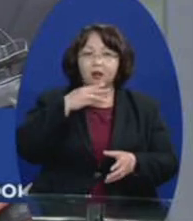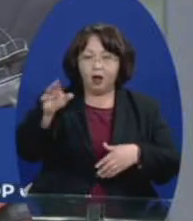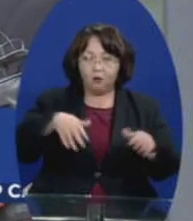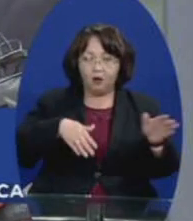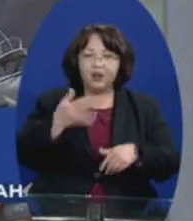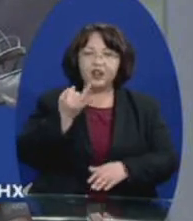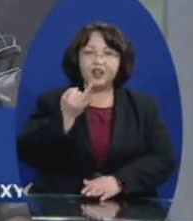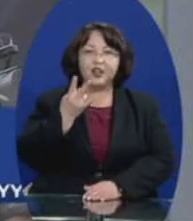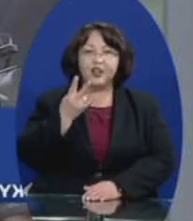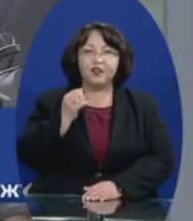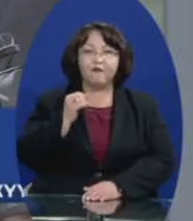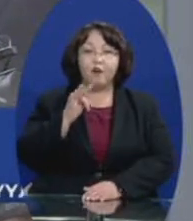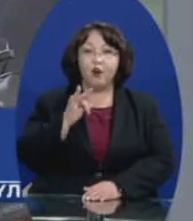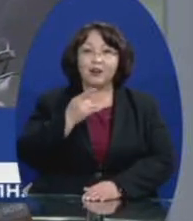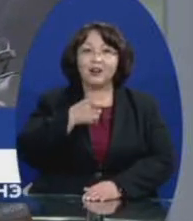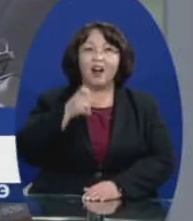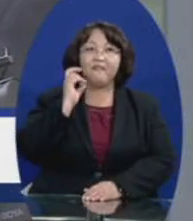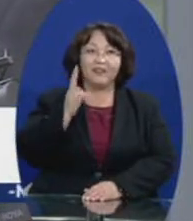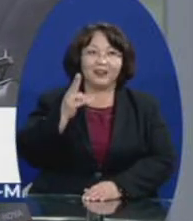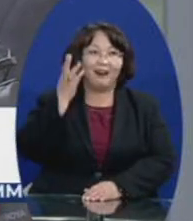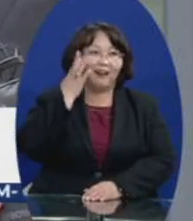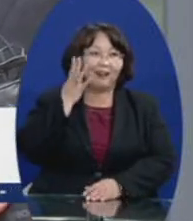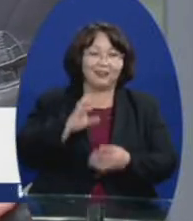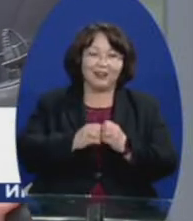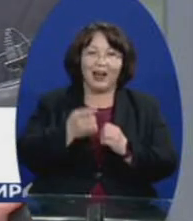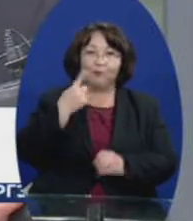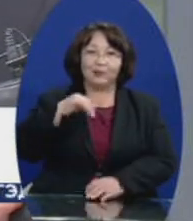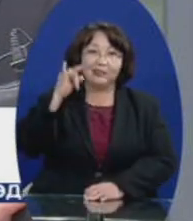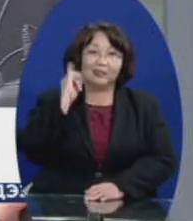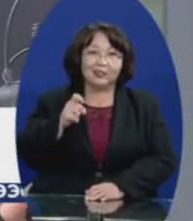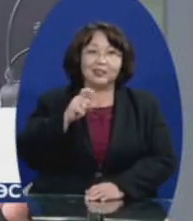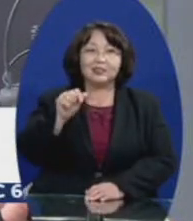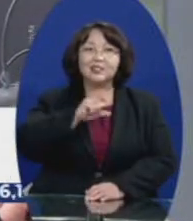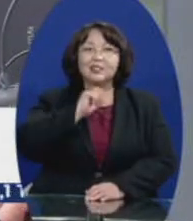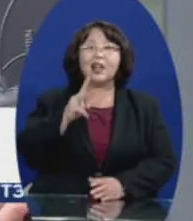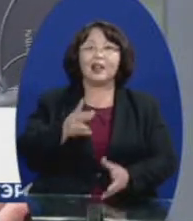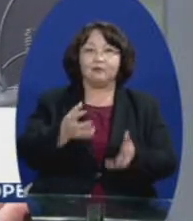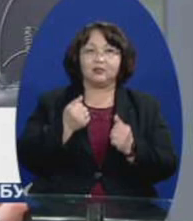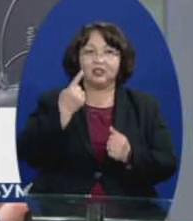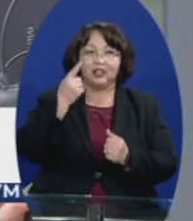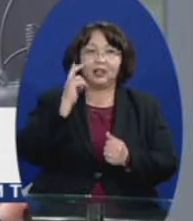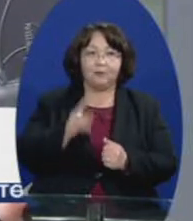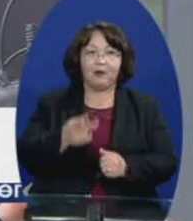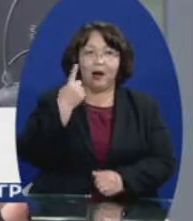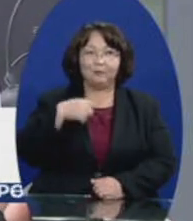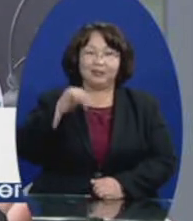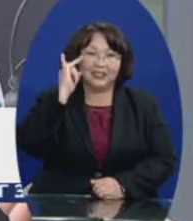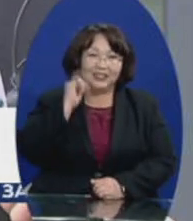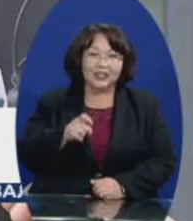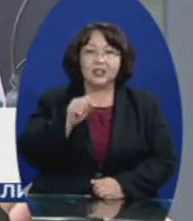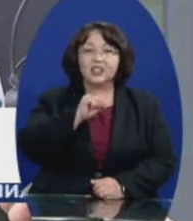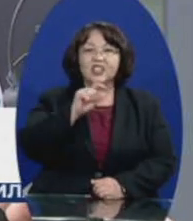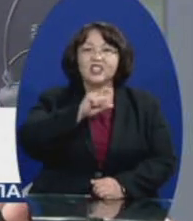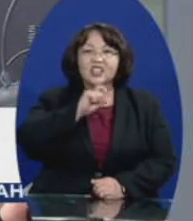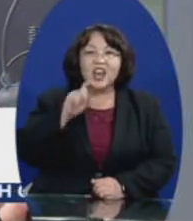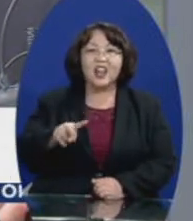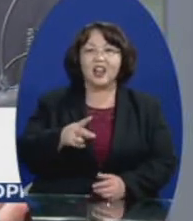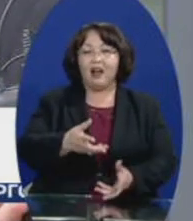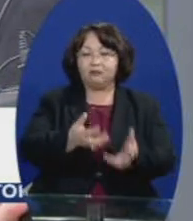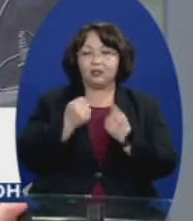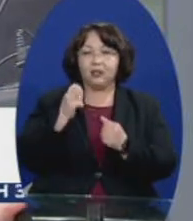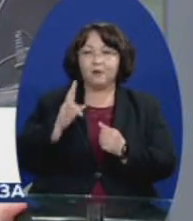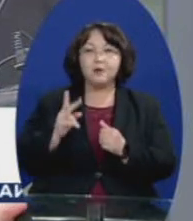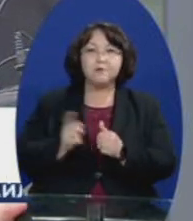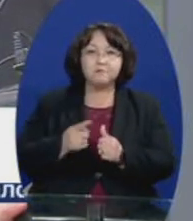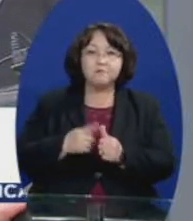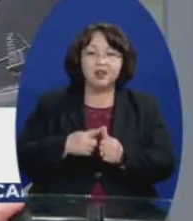инфографик байдлаар хамгийн их зээл авсан. За одоо нэг компани хамгийн их зээл авсан компанийн нэр нь тухайн компани нь одоо хууль